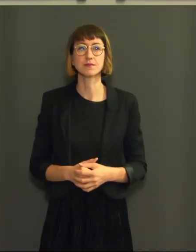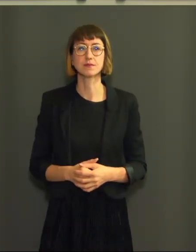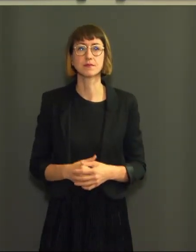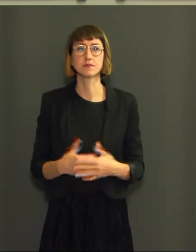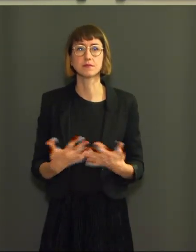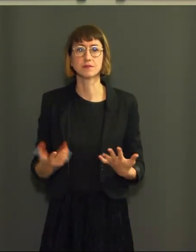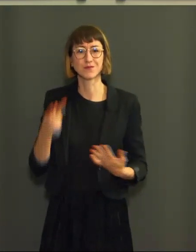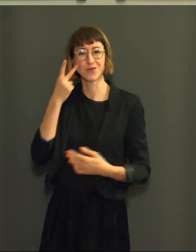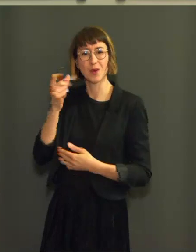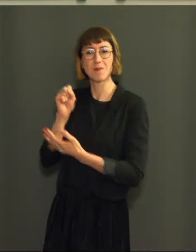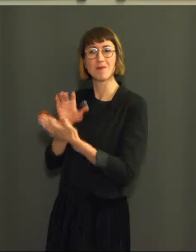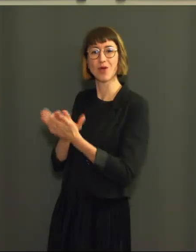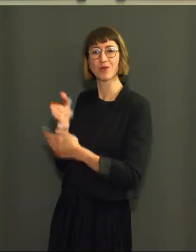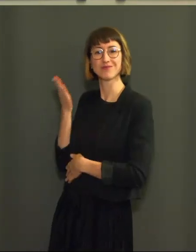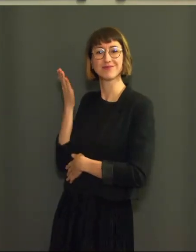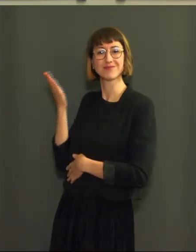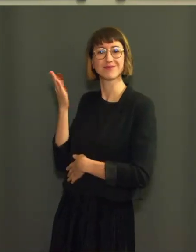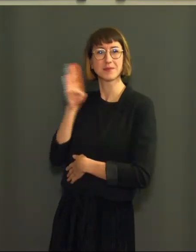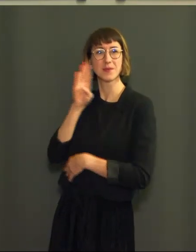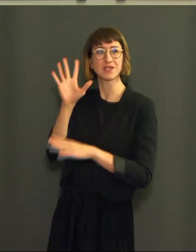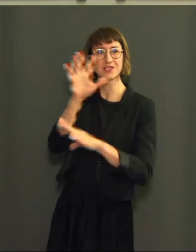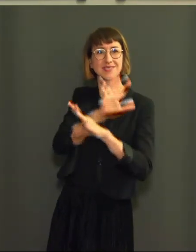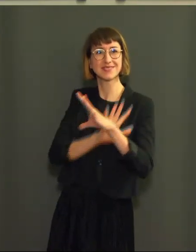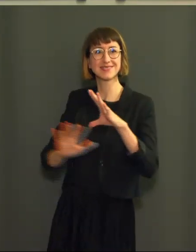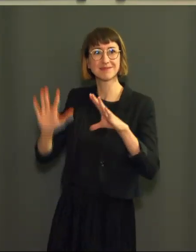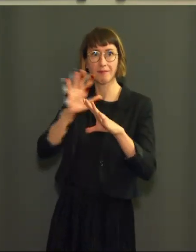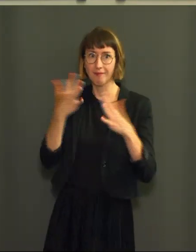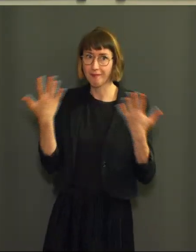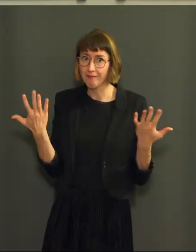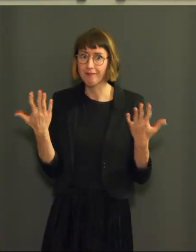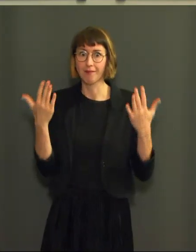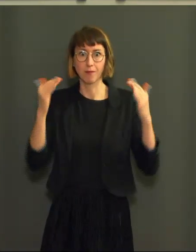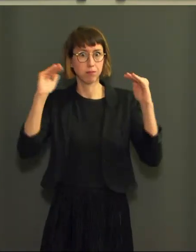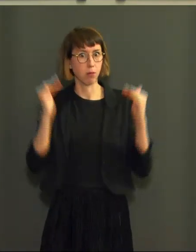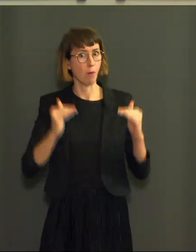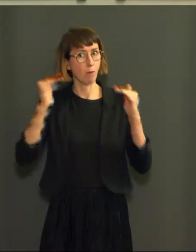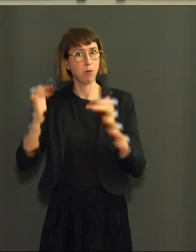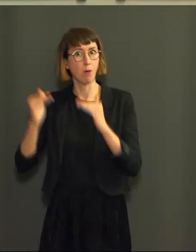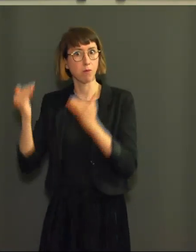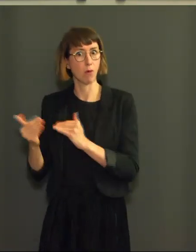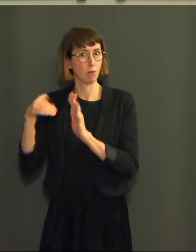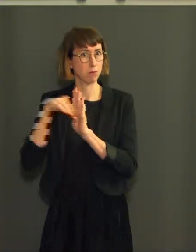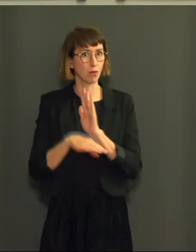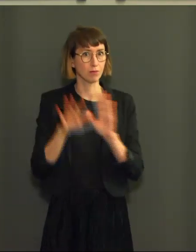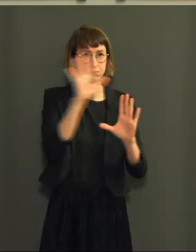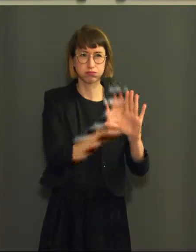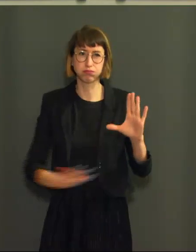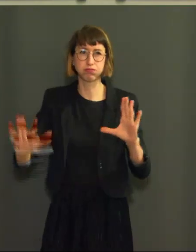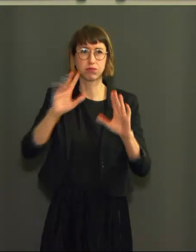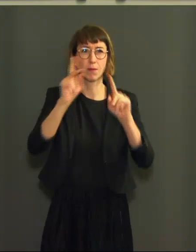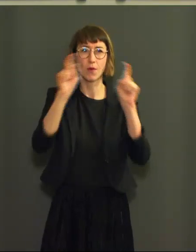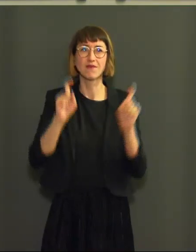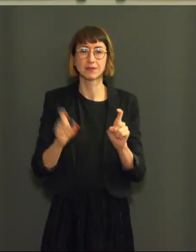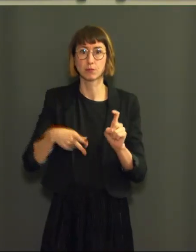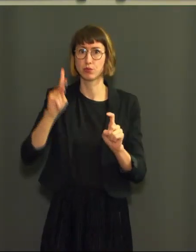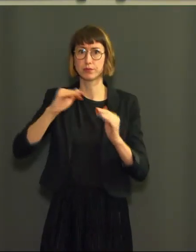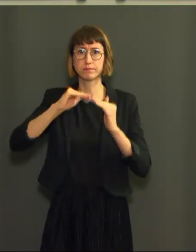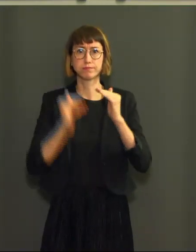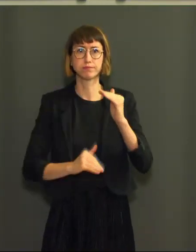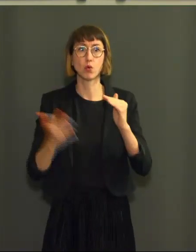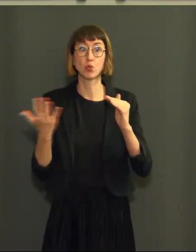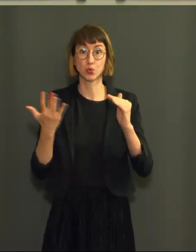carte verte de la Belgique. La diminution est particulièrement marquée, on le voit au Luxembourg, moins 57%, et elle est le